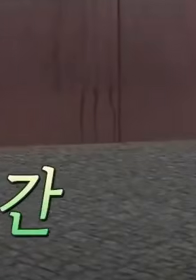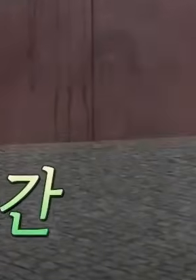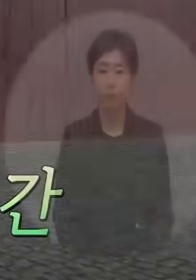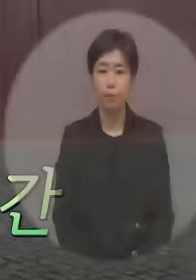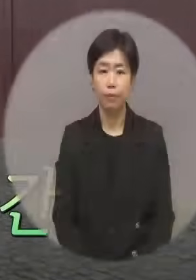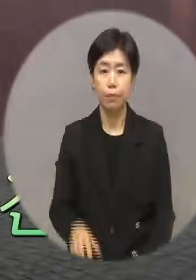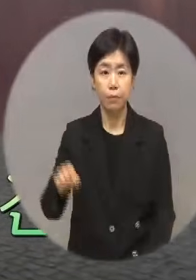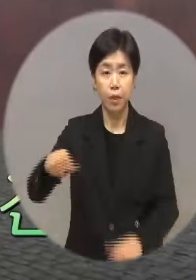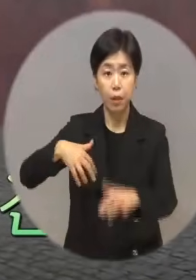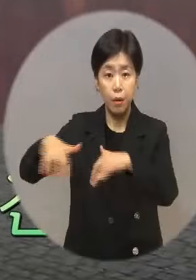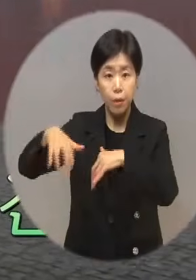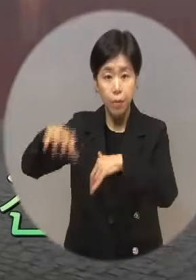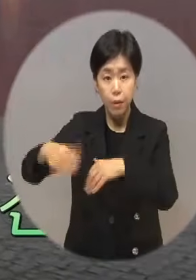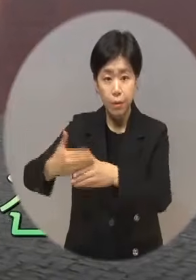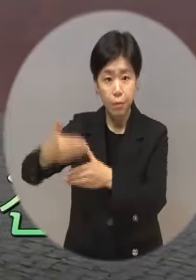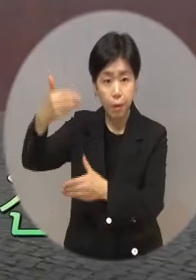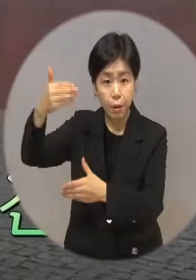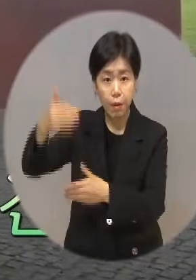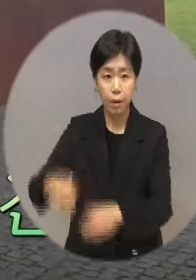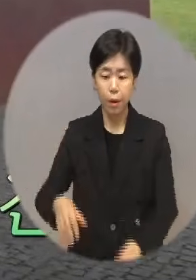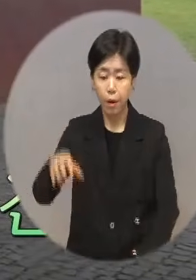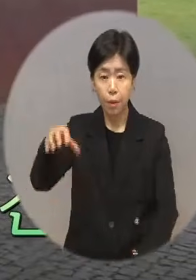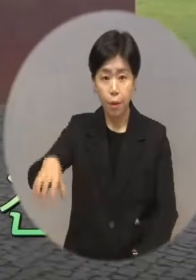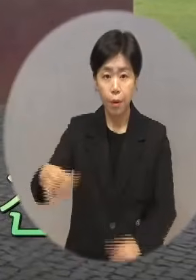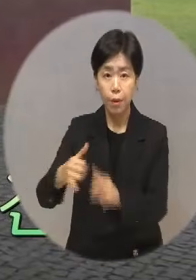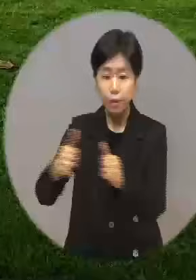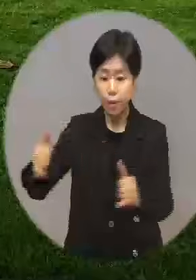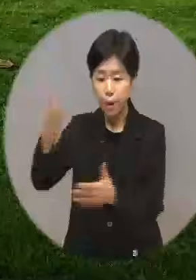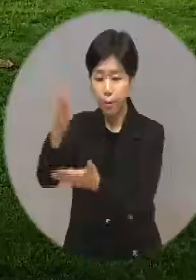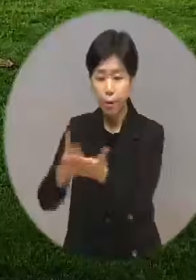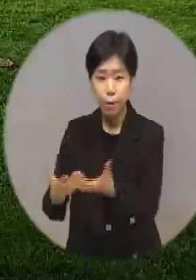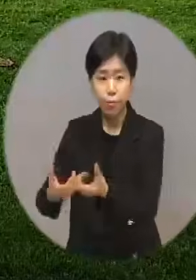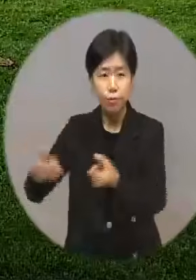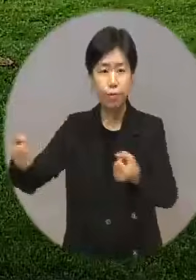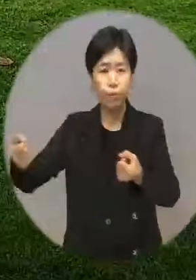베르나우어 거리의 장벽은 공간과 사람을 나눈 장벽이